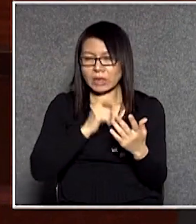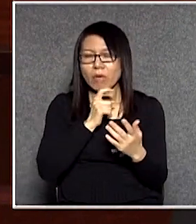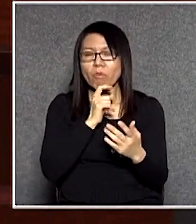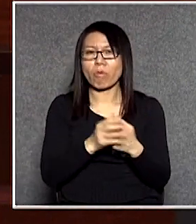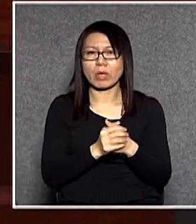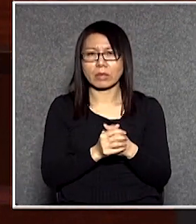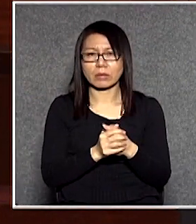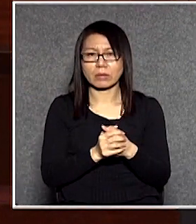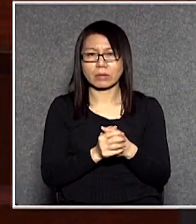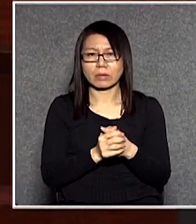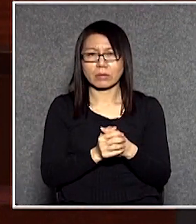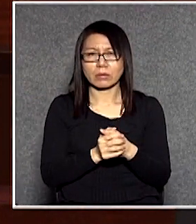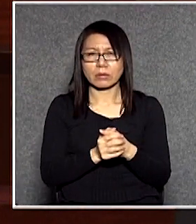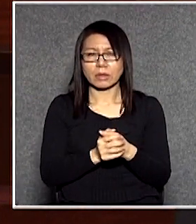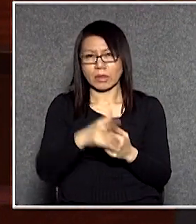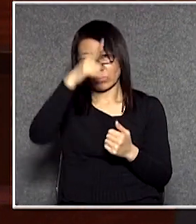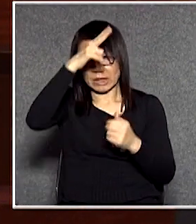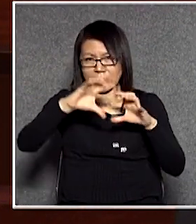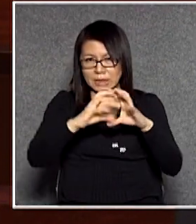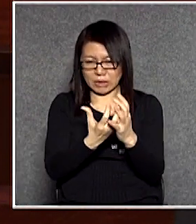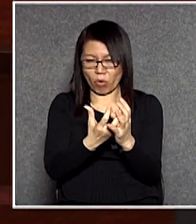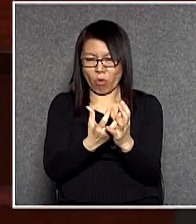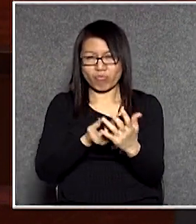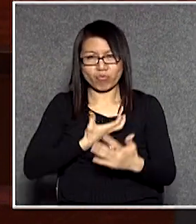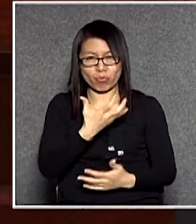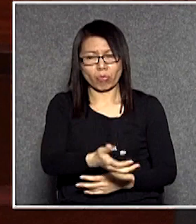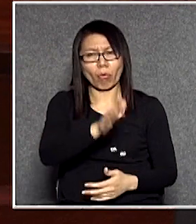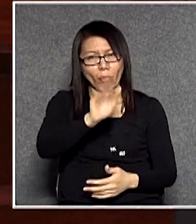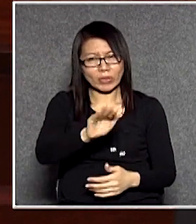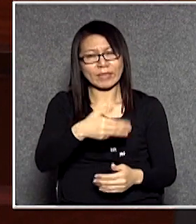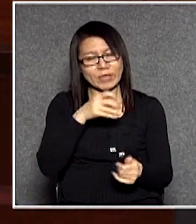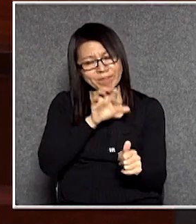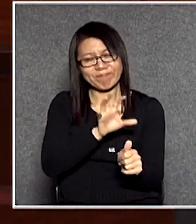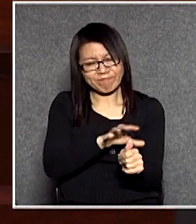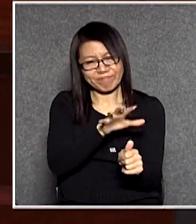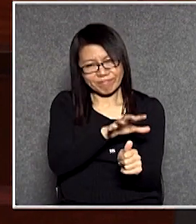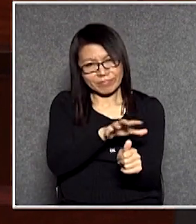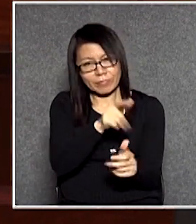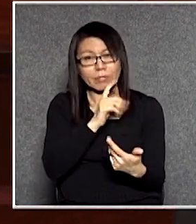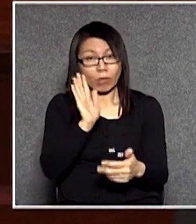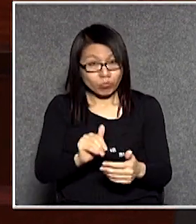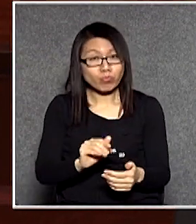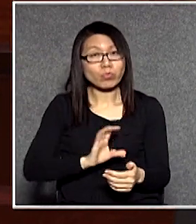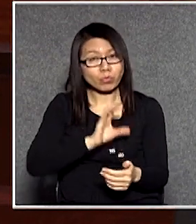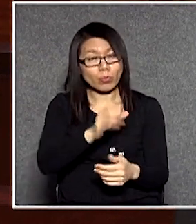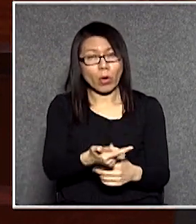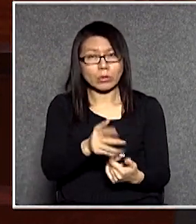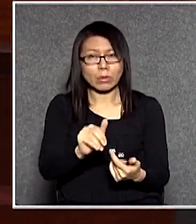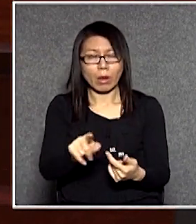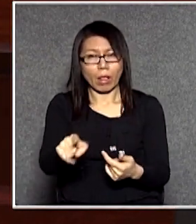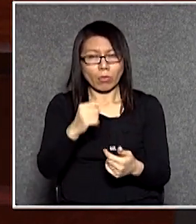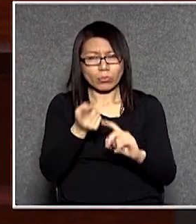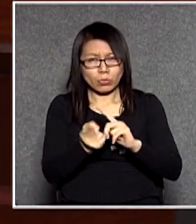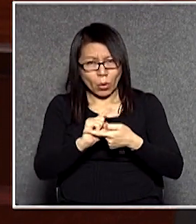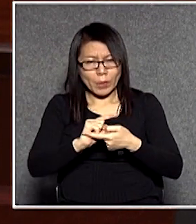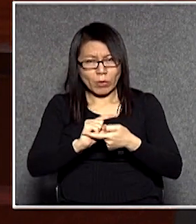謂政治捐獻法，甚至政治遊說都有，係咪？你要去遊說代表某一啲利